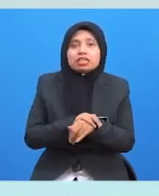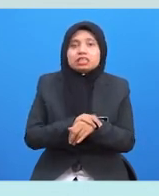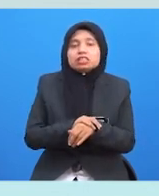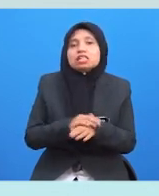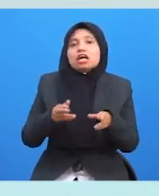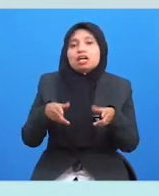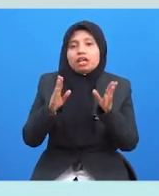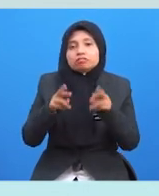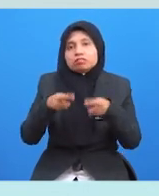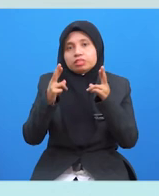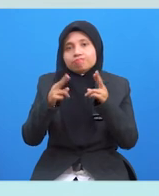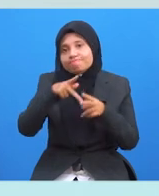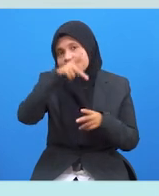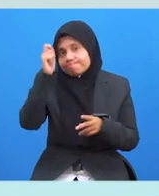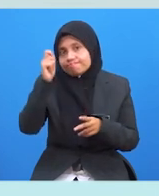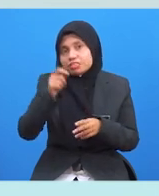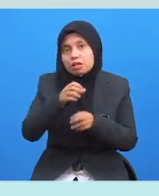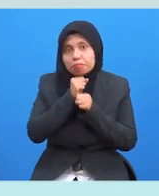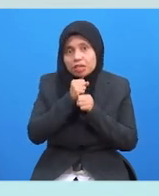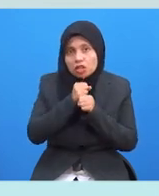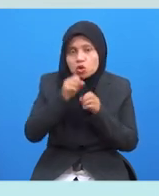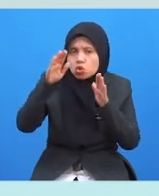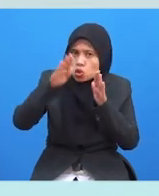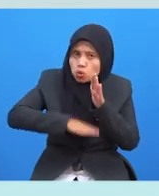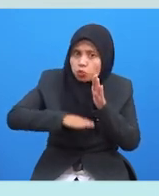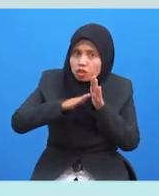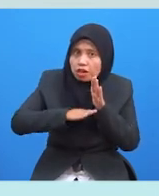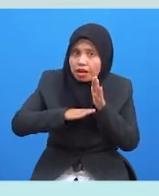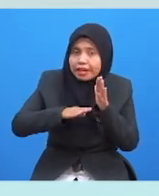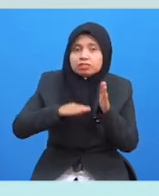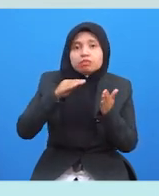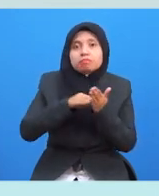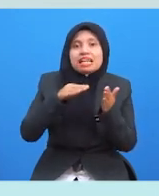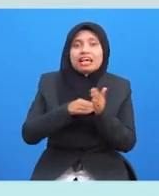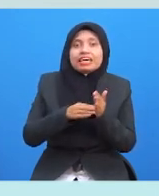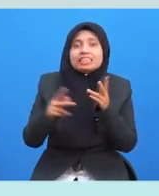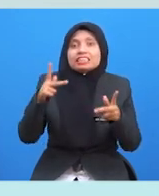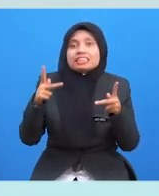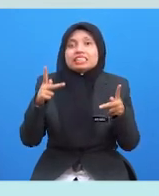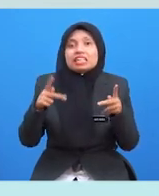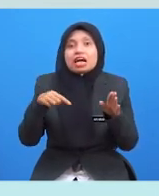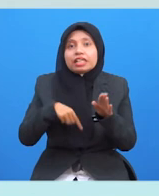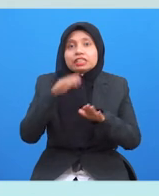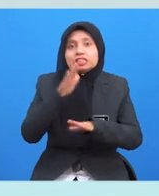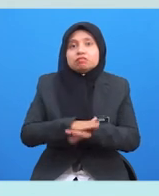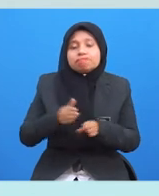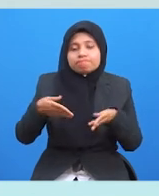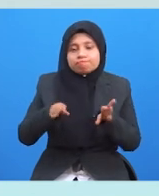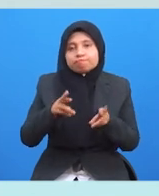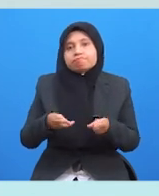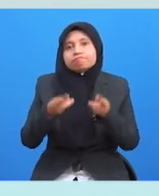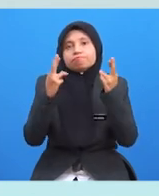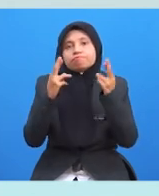lalu lintas kerana dapat mengurangkan bilangan kenderaan di